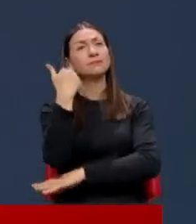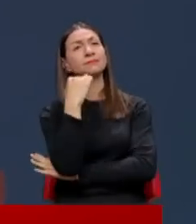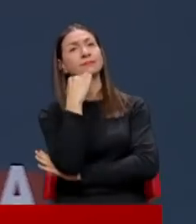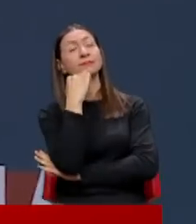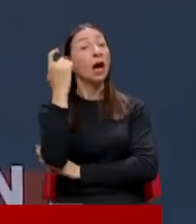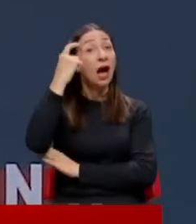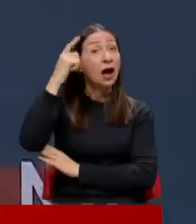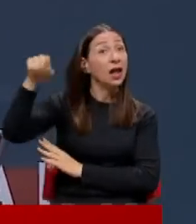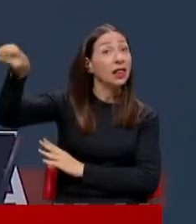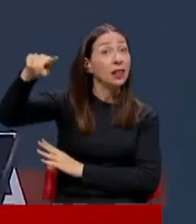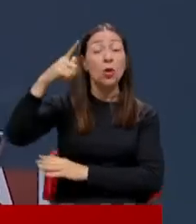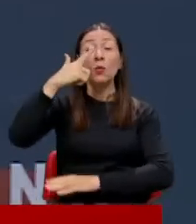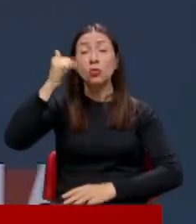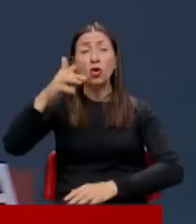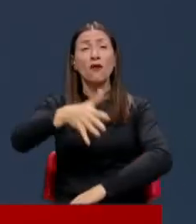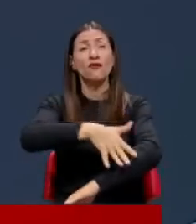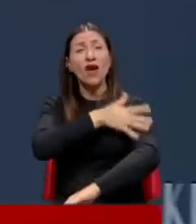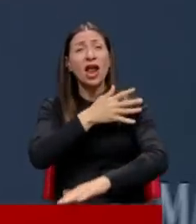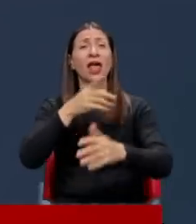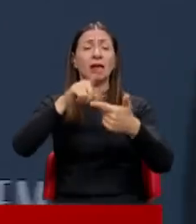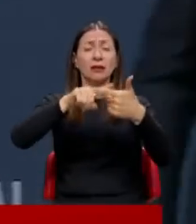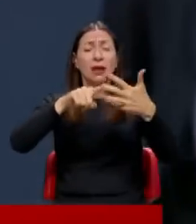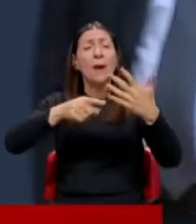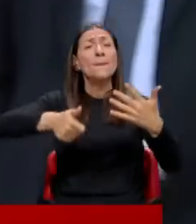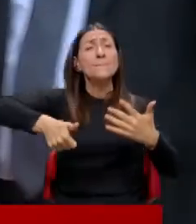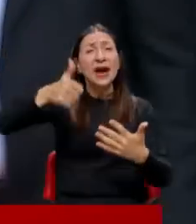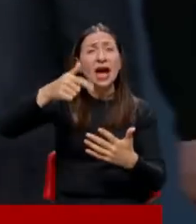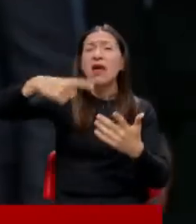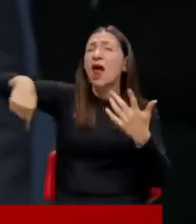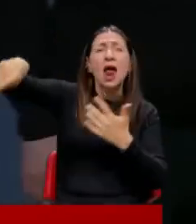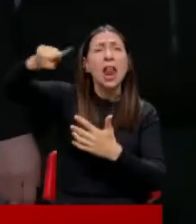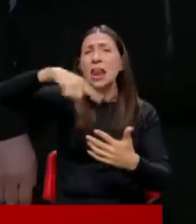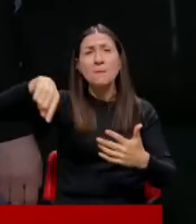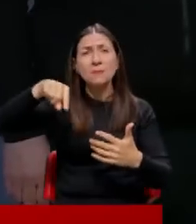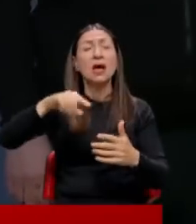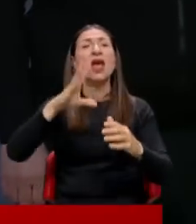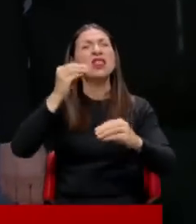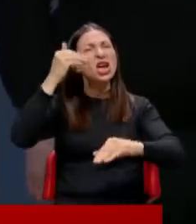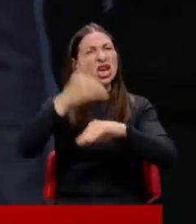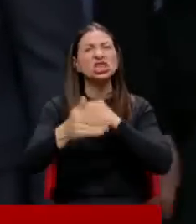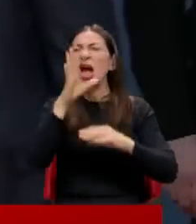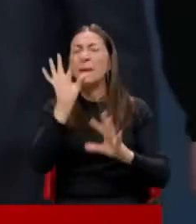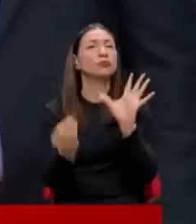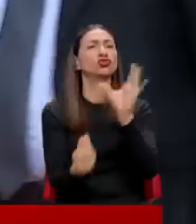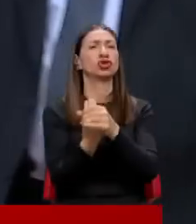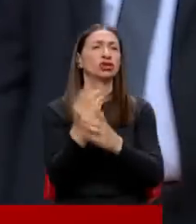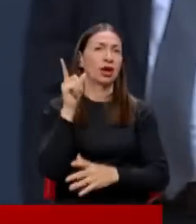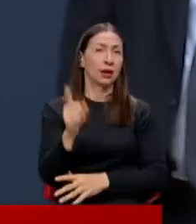seyrettiren akıl müdüründen valisine, bakanına varıncaya kadar er geç ortaya